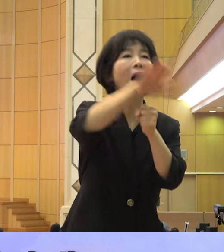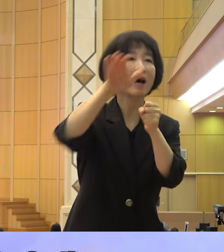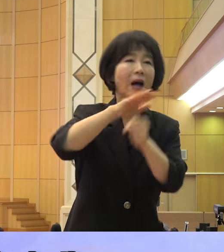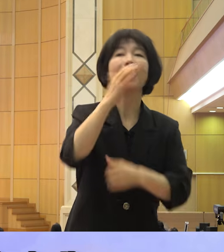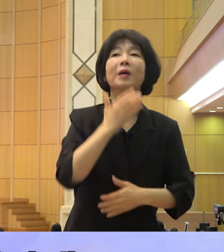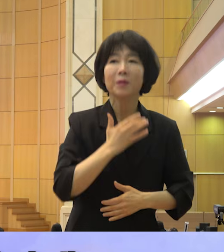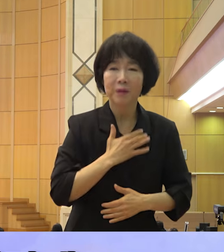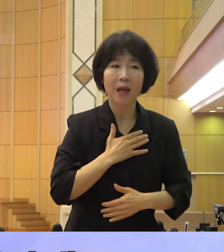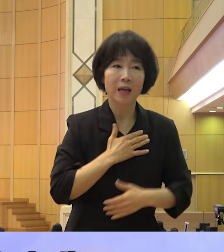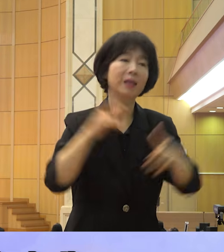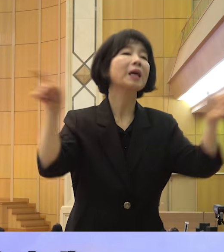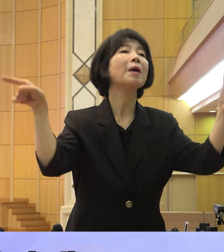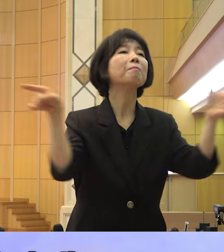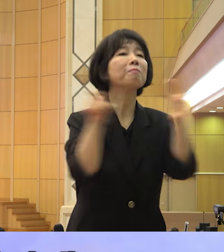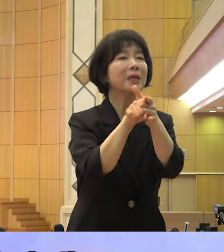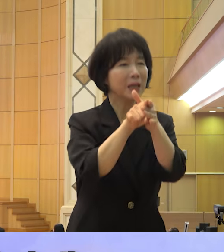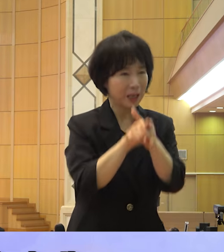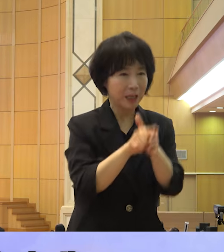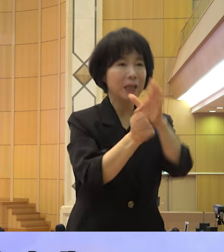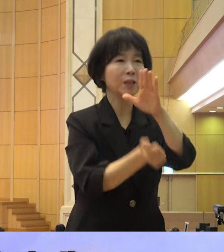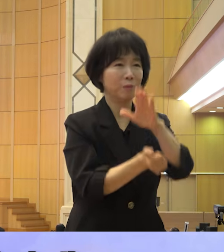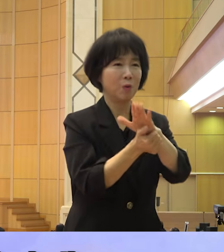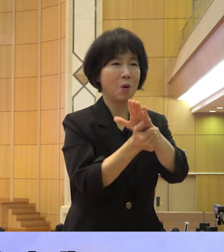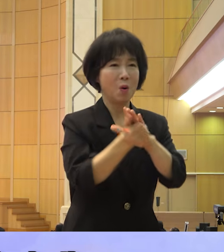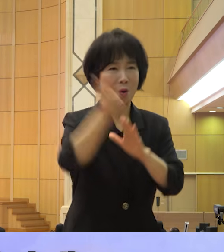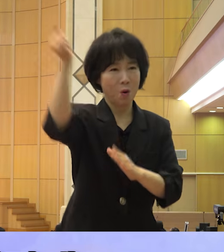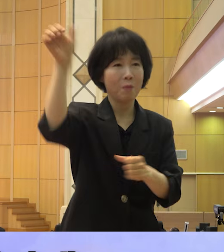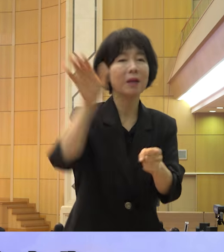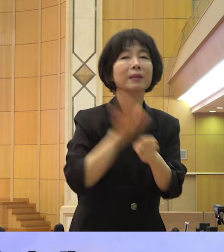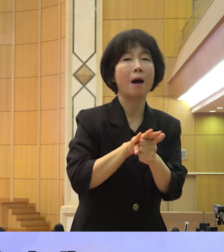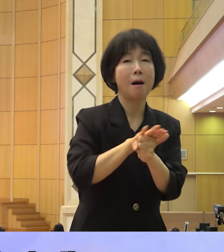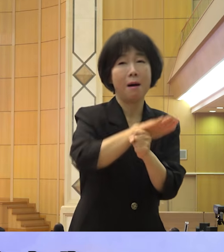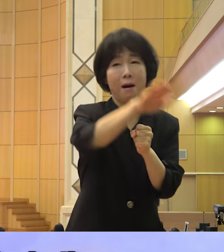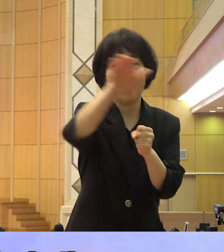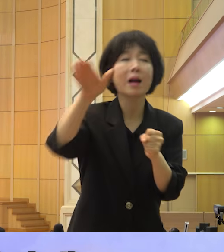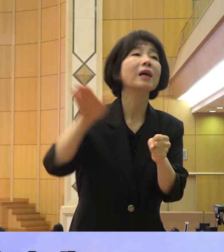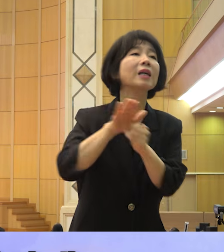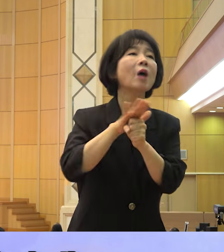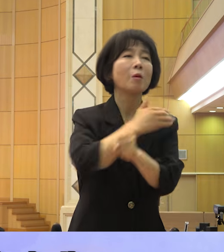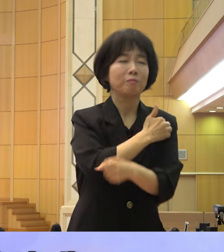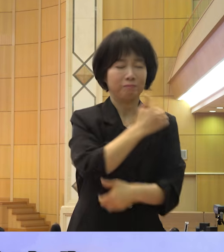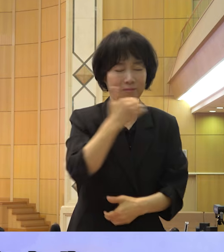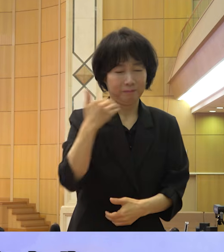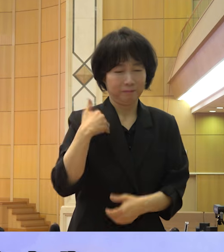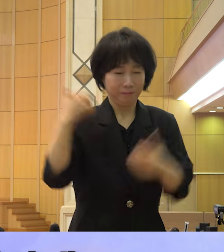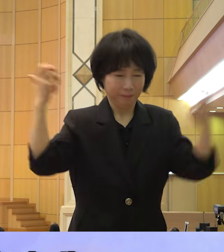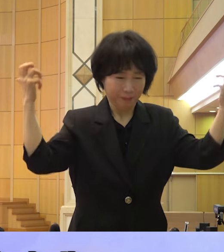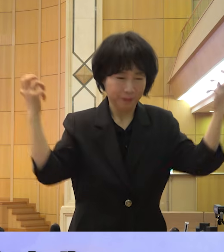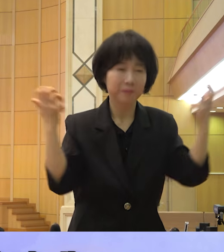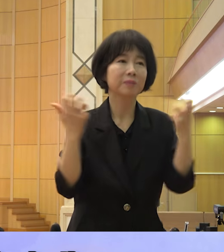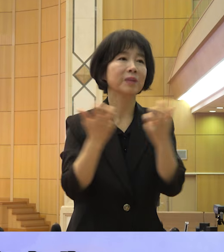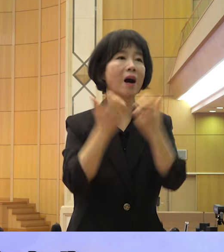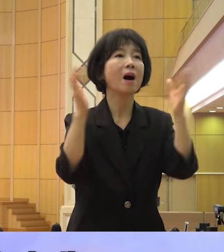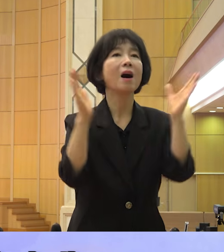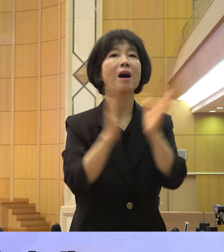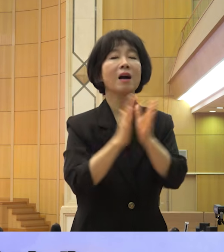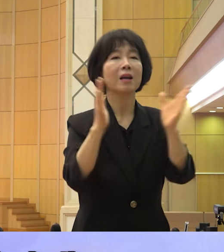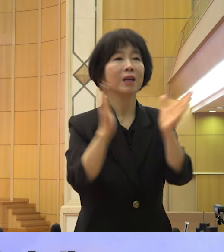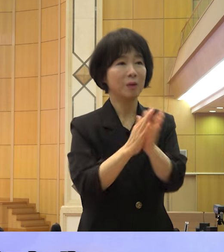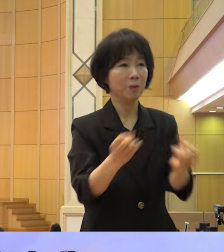소망 사랑, 내게 믿음 소망 사랑이 넘치네.